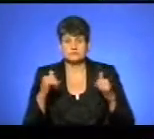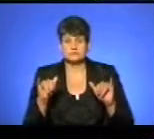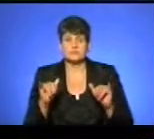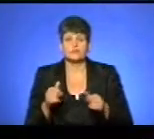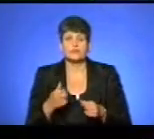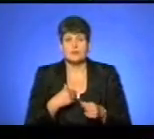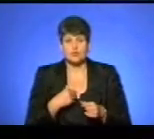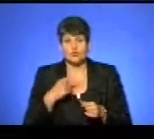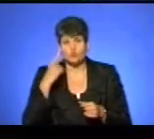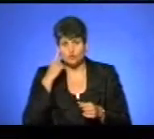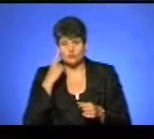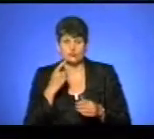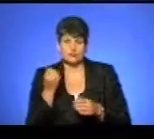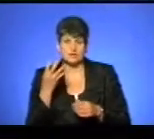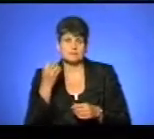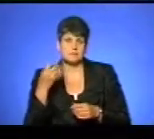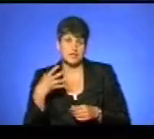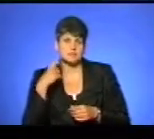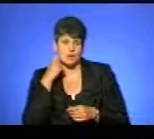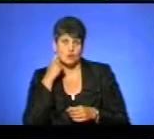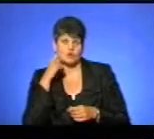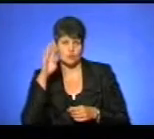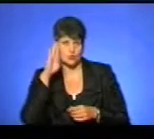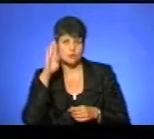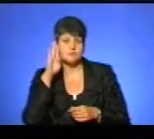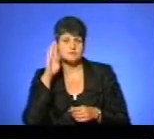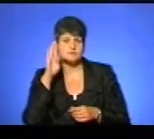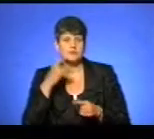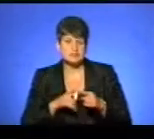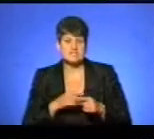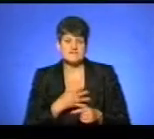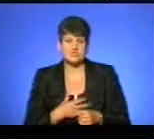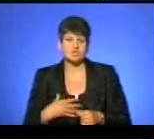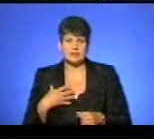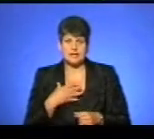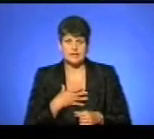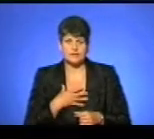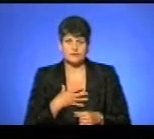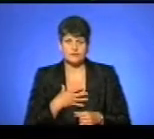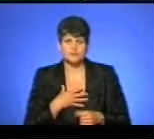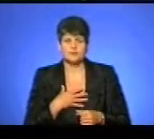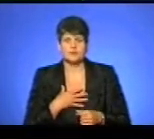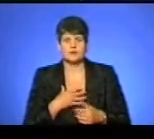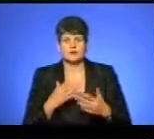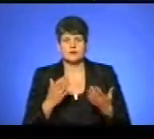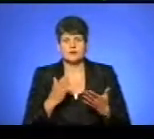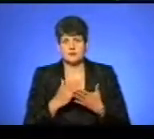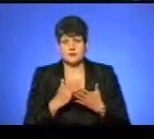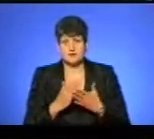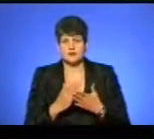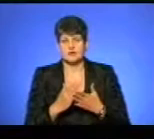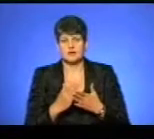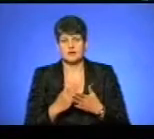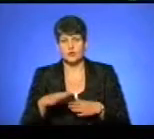от таких хлопців, як ми, от 14-15 років, це важливо, тому що от деякі от хлопці навіть після цього. Після